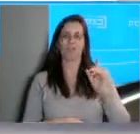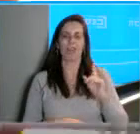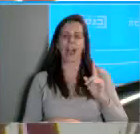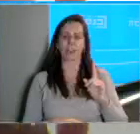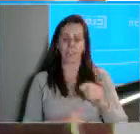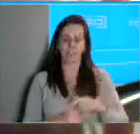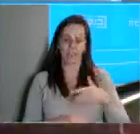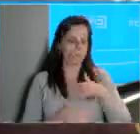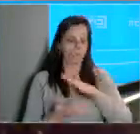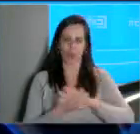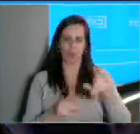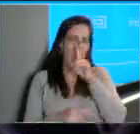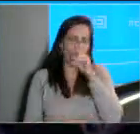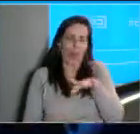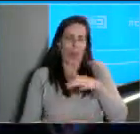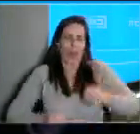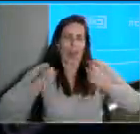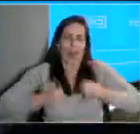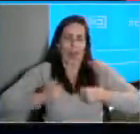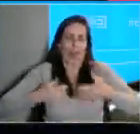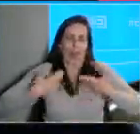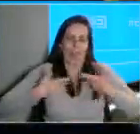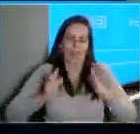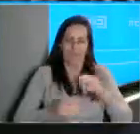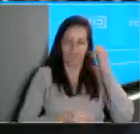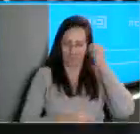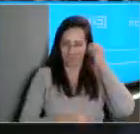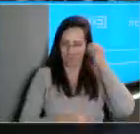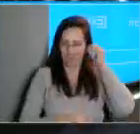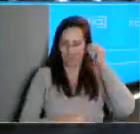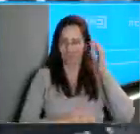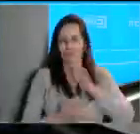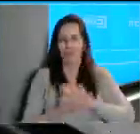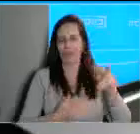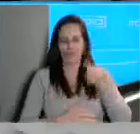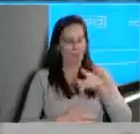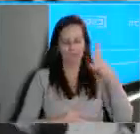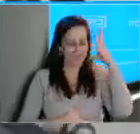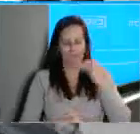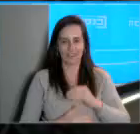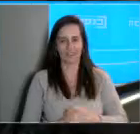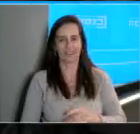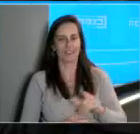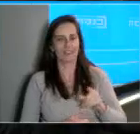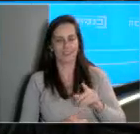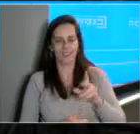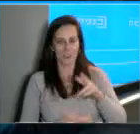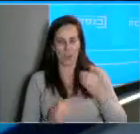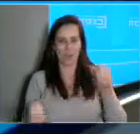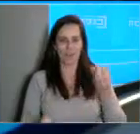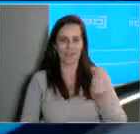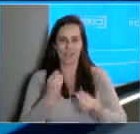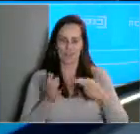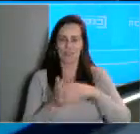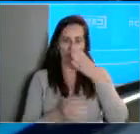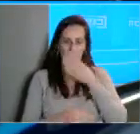אז אני פשוט מאוד כמו ילד קטן בחנות צעצועים, שפשוט בא וחוטף ונהנה מהכל. אפרופו צעצועים, יש לנו פה היום מלא צעצועים,